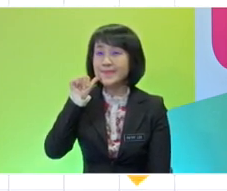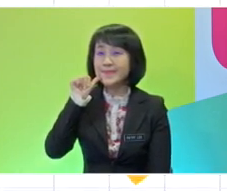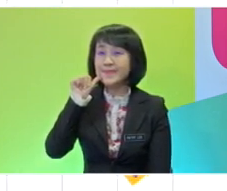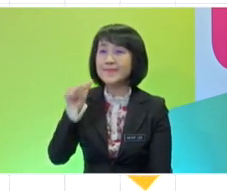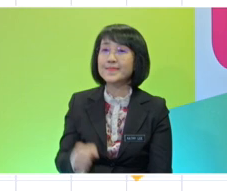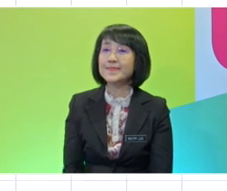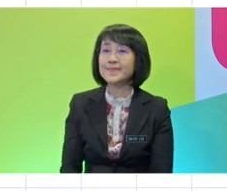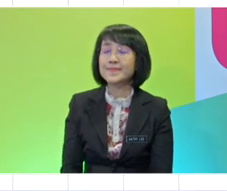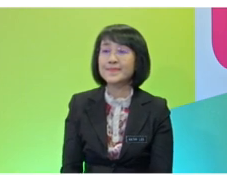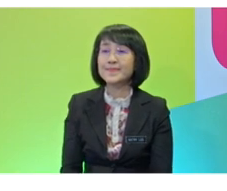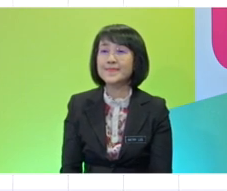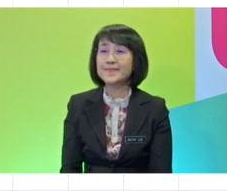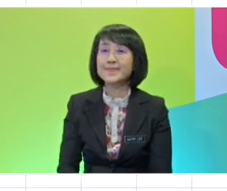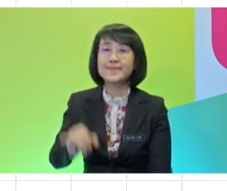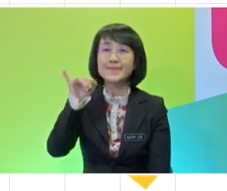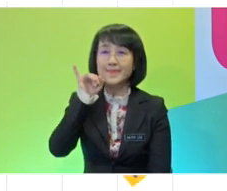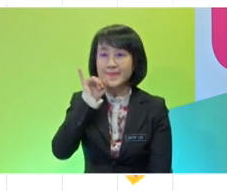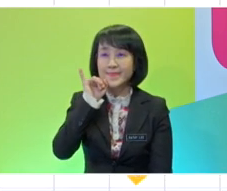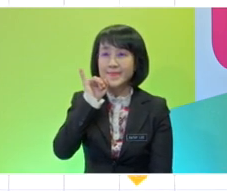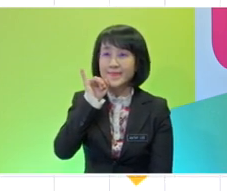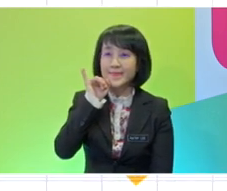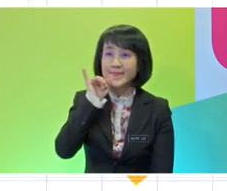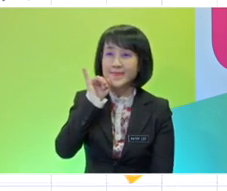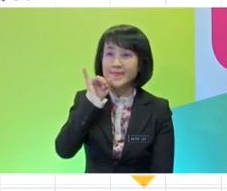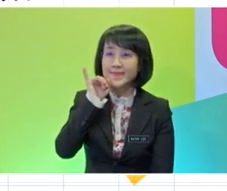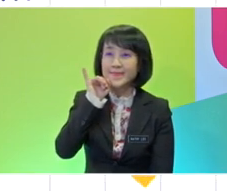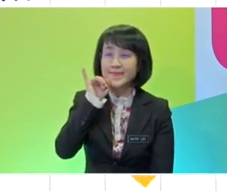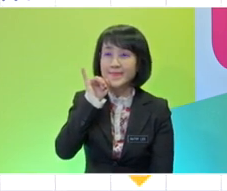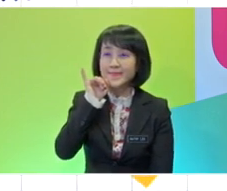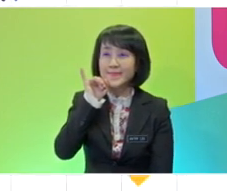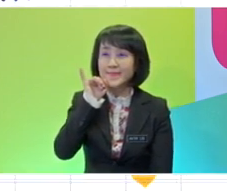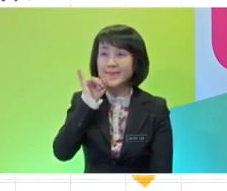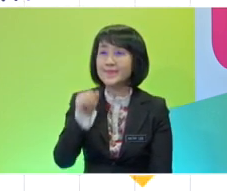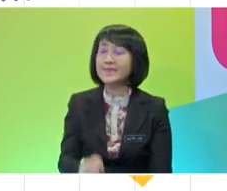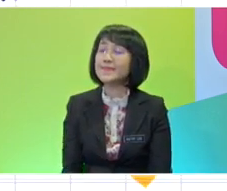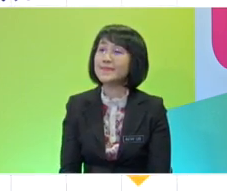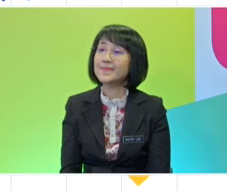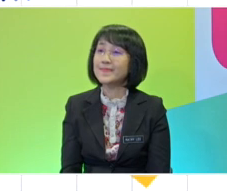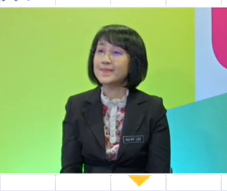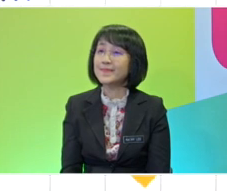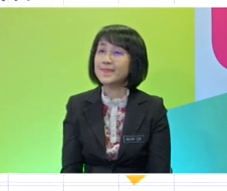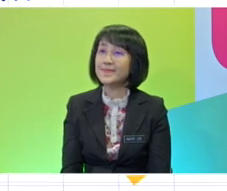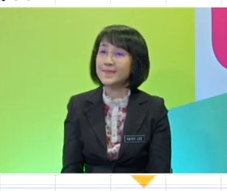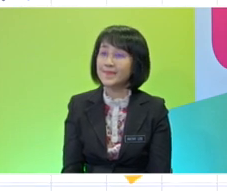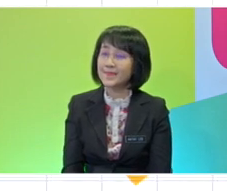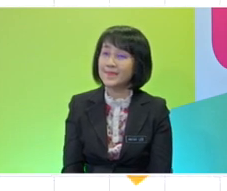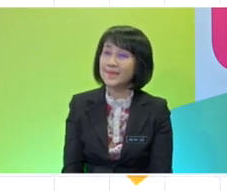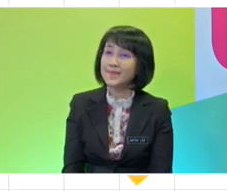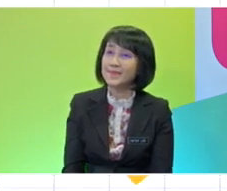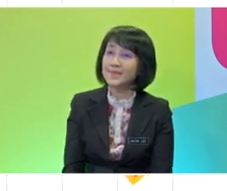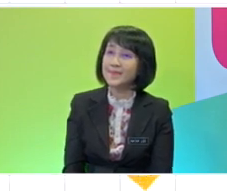Putri Nurul Iman dan yang di ujung sekali itu adik